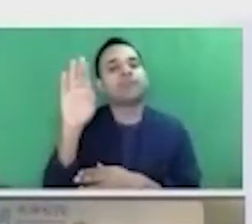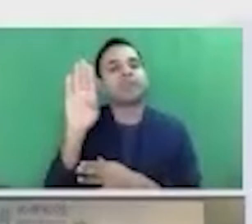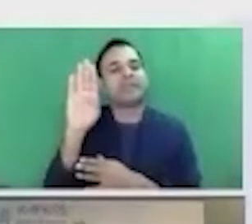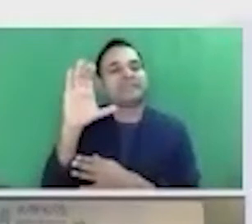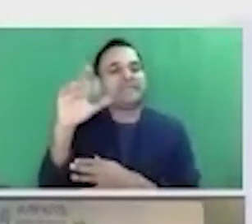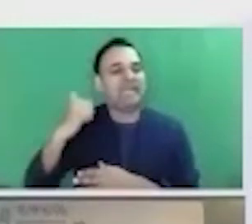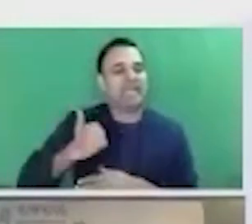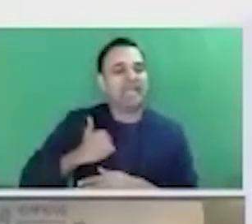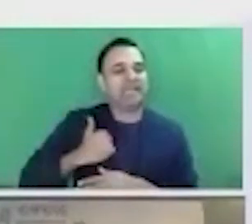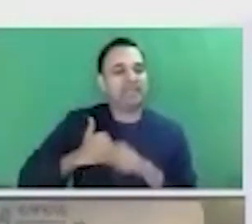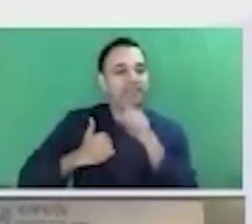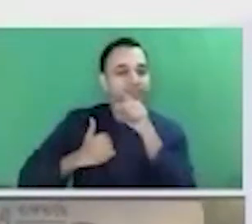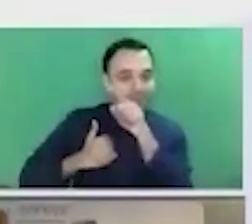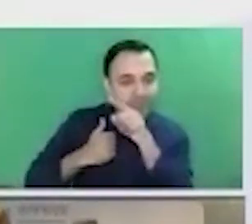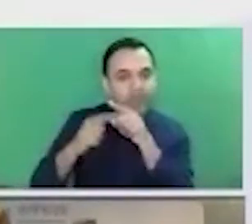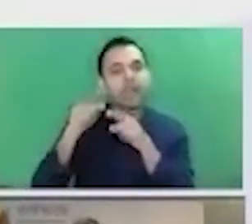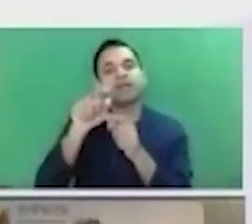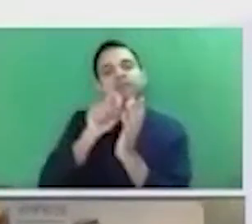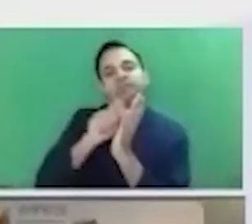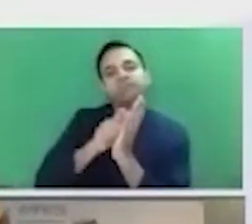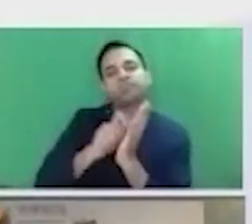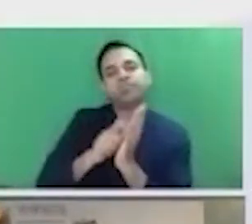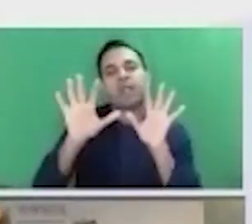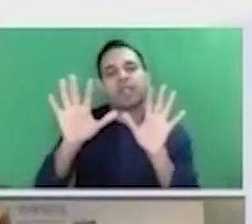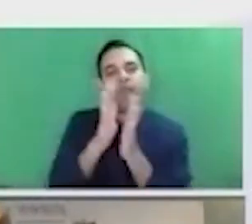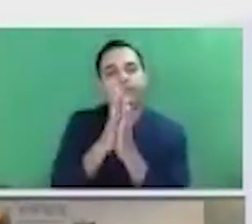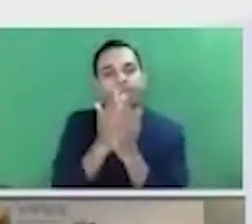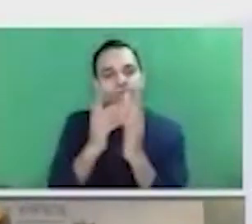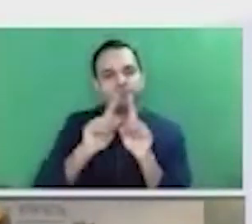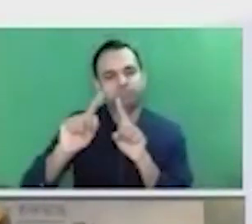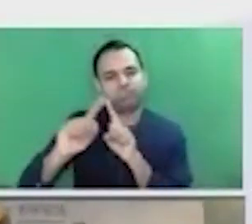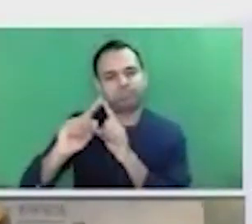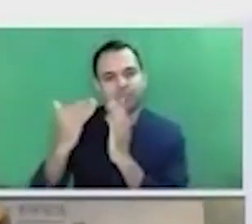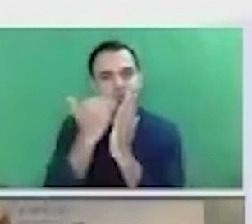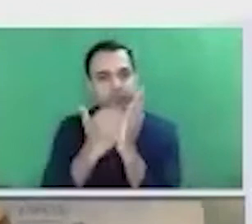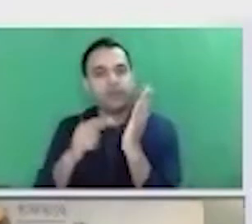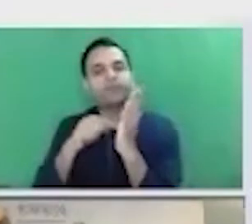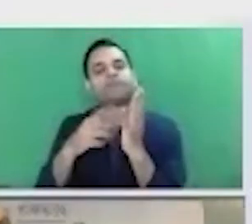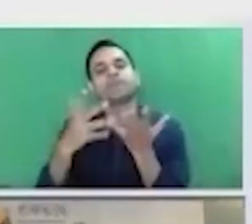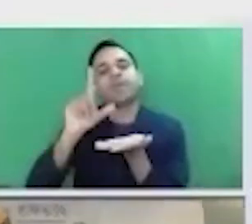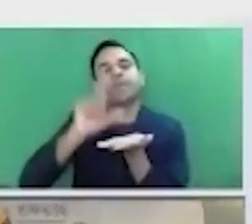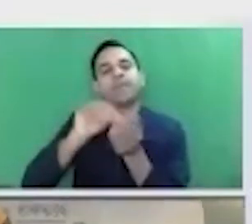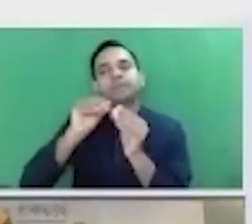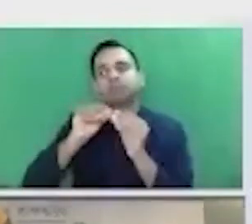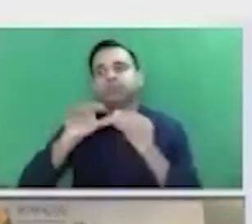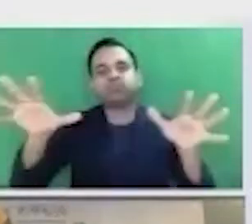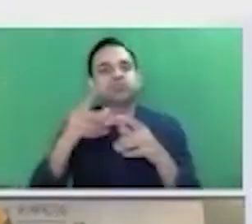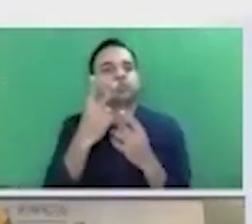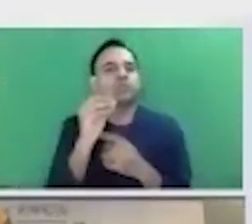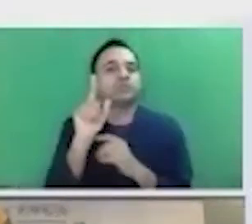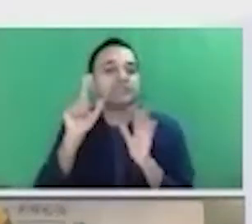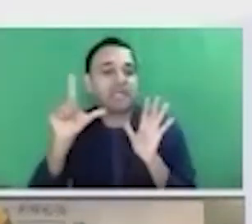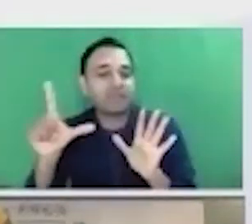عن البيئة والمشاكل والتحديات البيئية. شكرا أشكرك على وجودك معنا